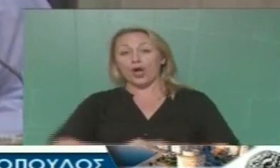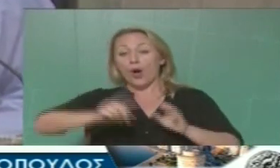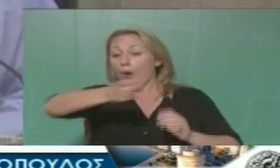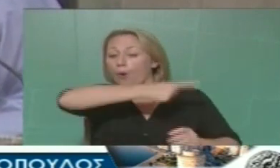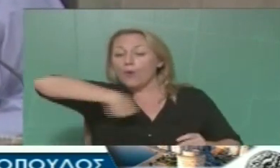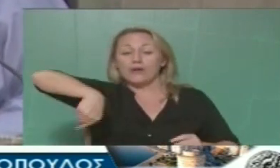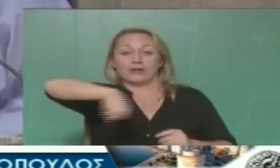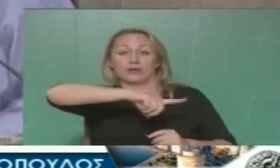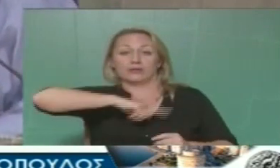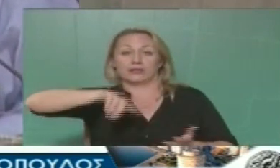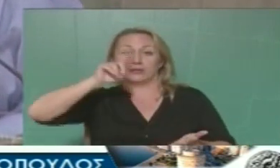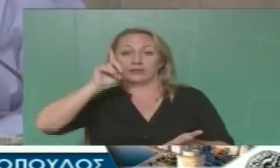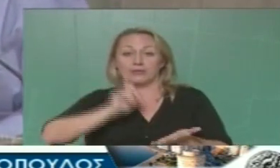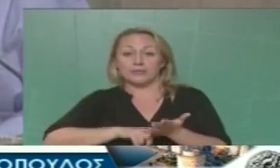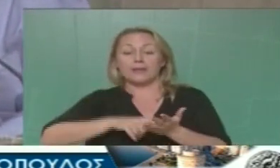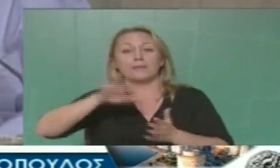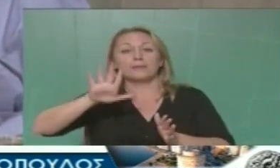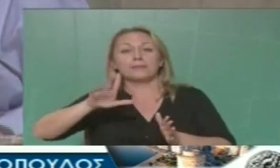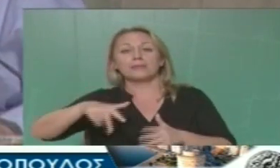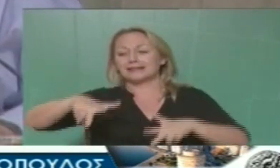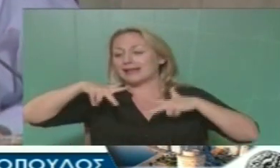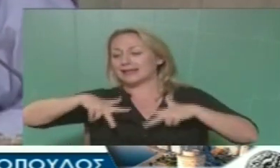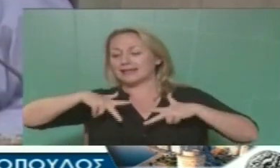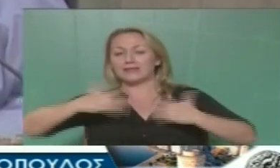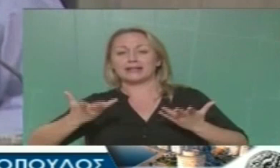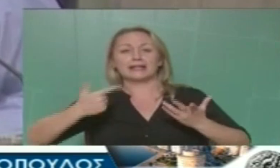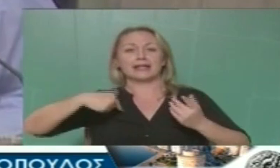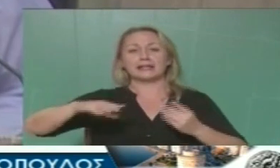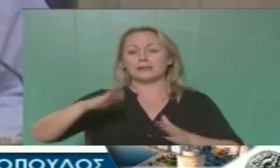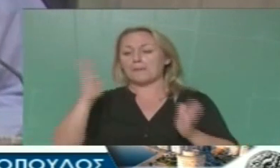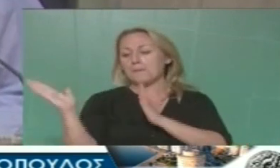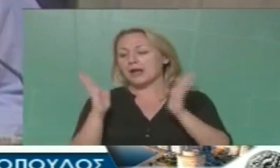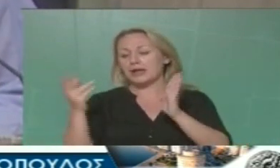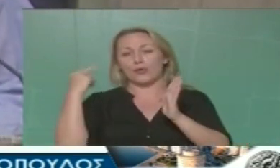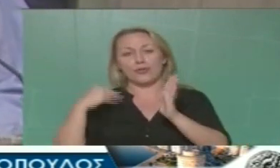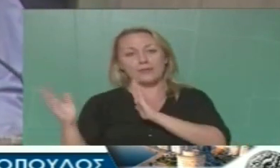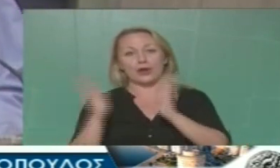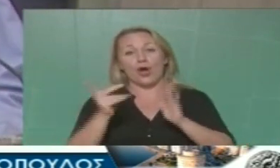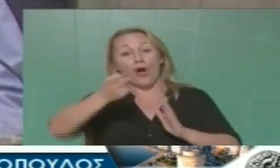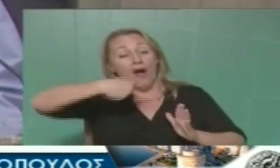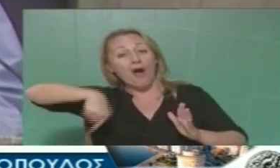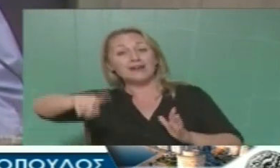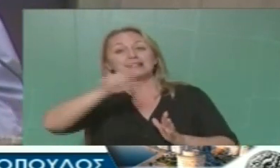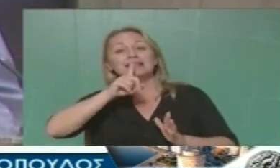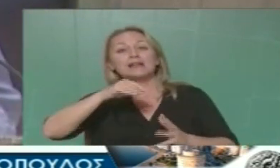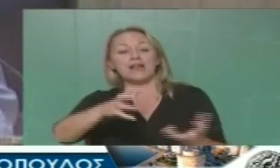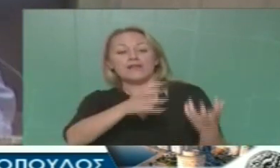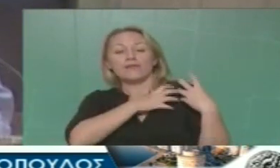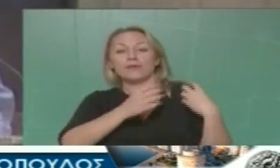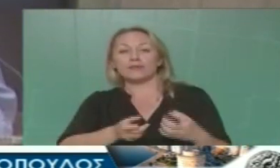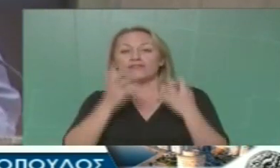Όλοι σας, σε διαφορετικές κυβερνητικές ή δημαρχιακές περιόδους, έχετε εισάξια και βαρύτατη